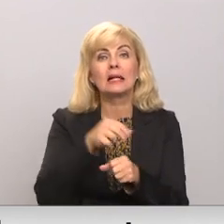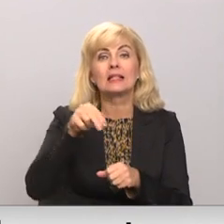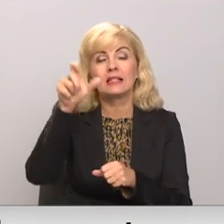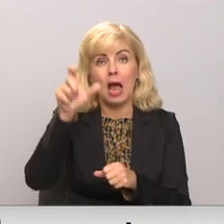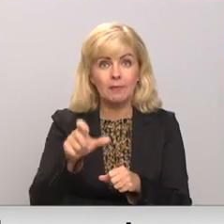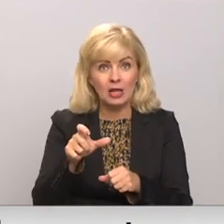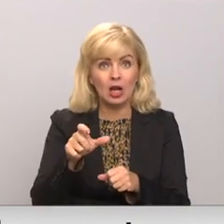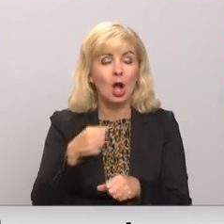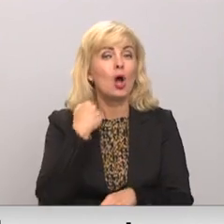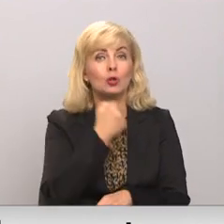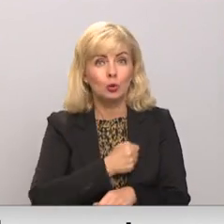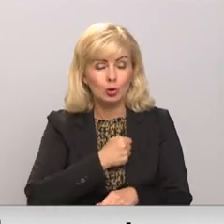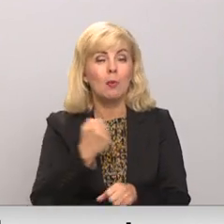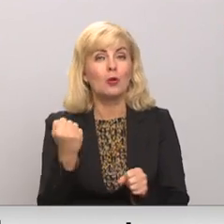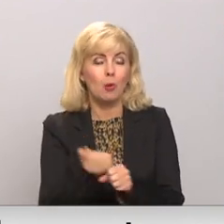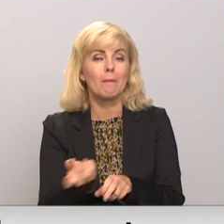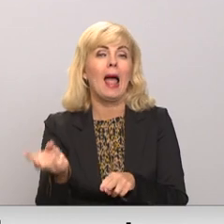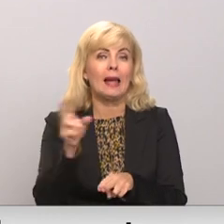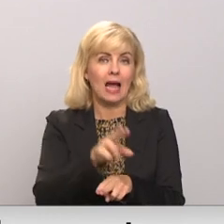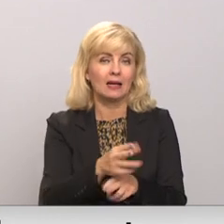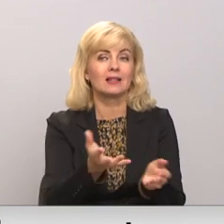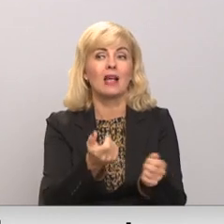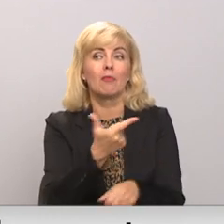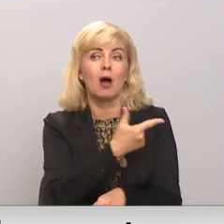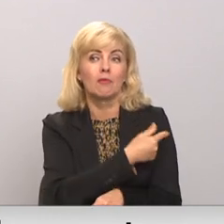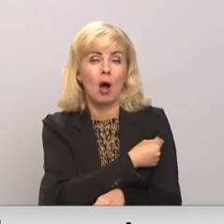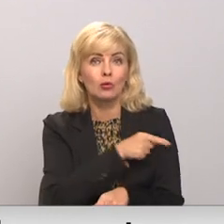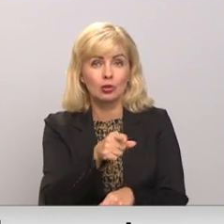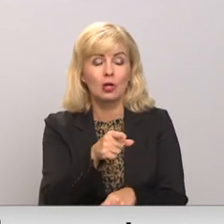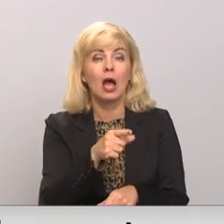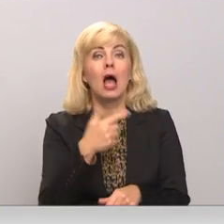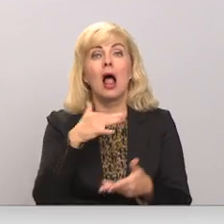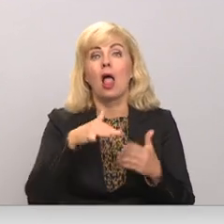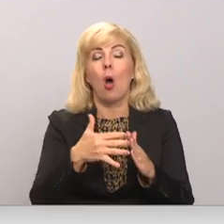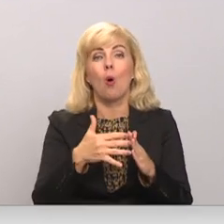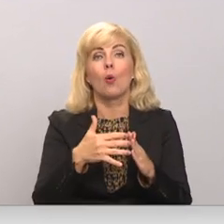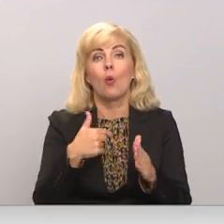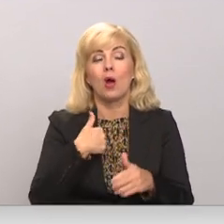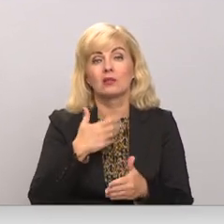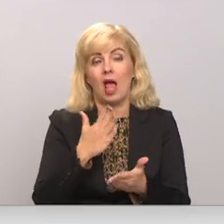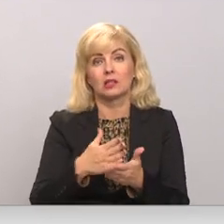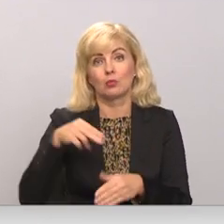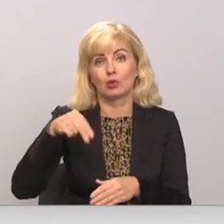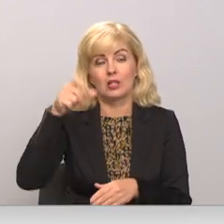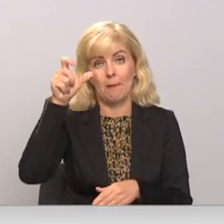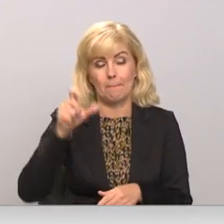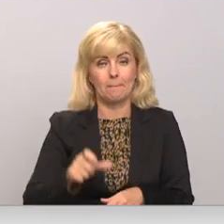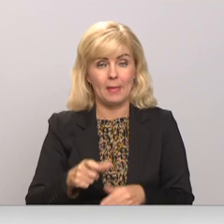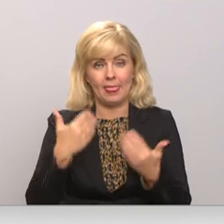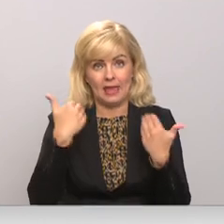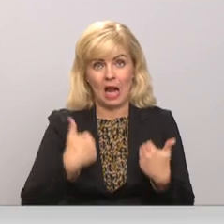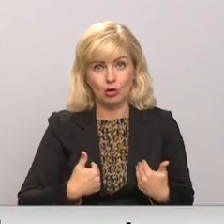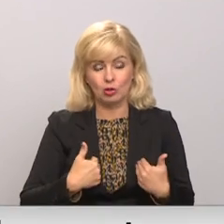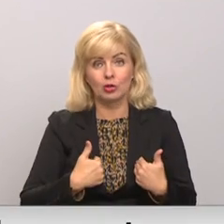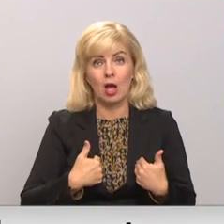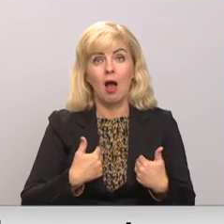pagalam pikts, bet ieradies saņemt poti. Kamēr viņi bija laukos vajadzīgi, es esmu zemnieks. Es